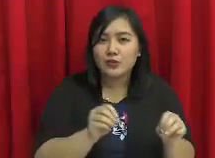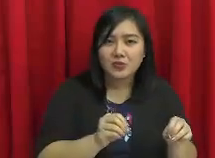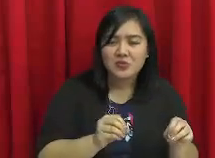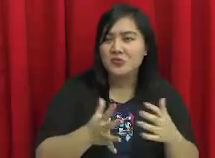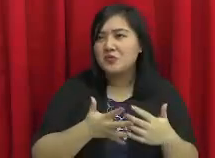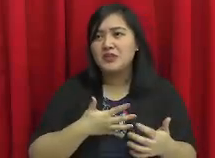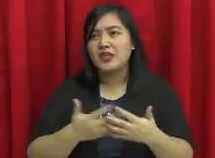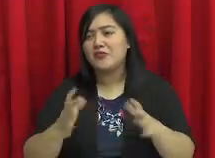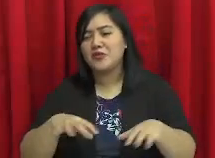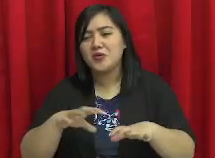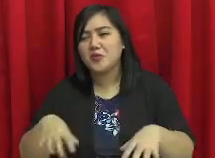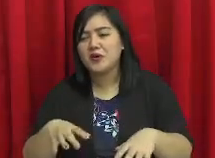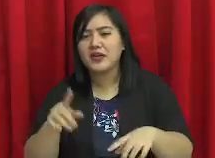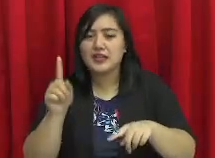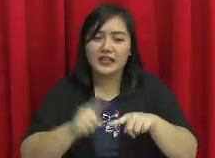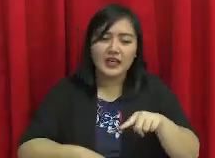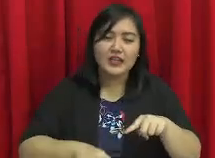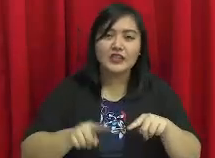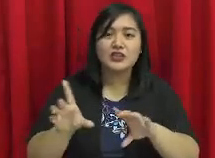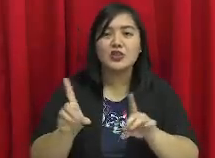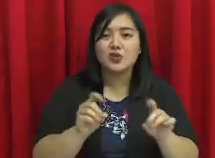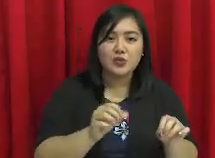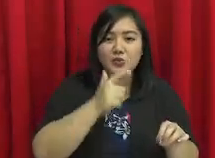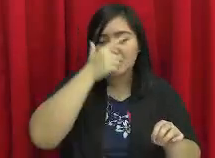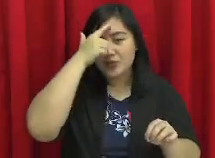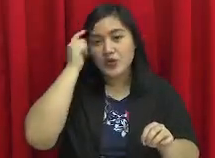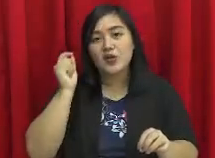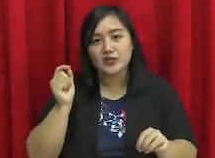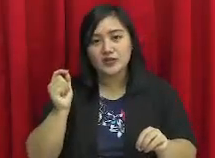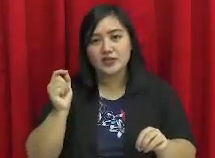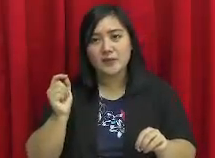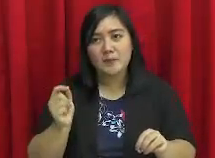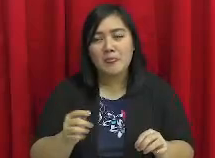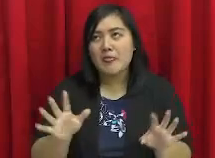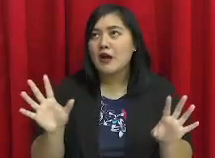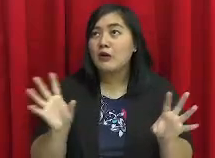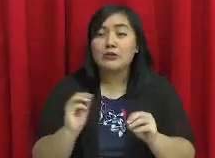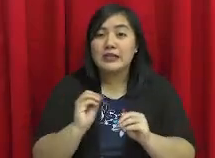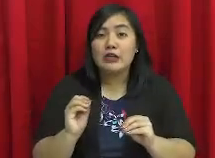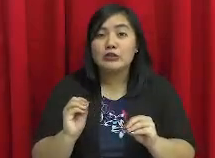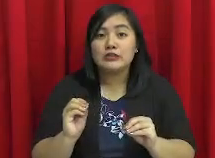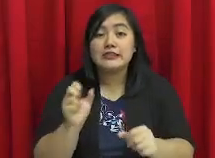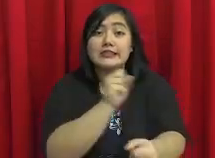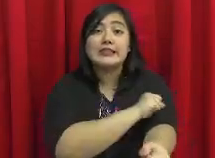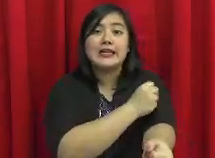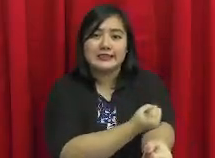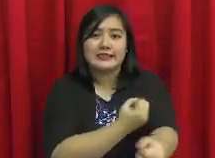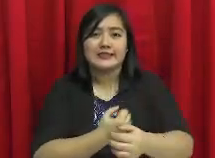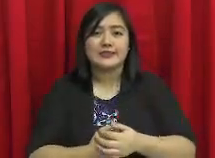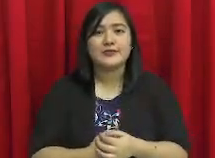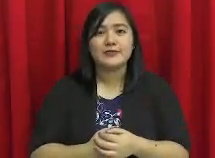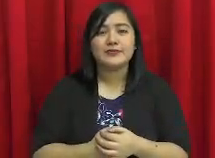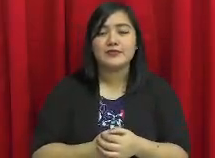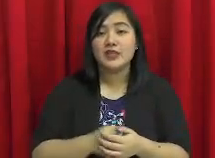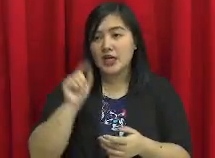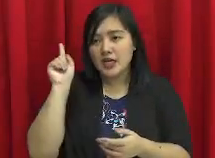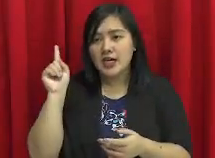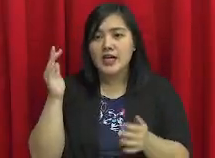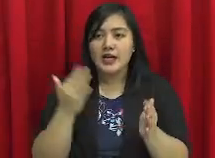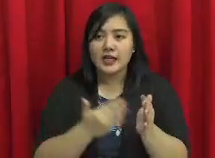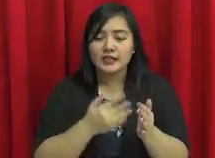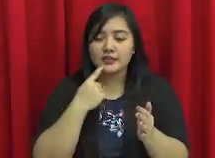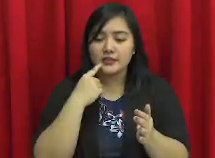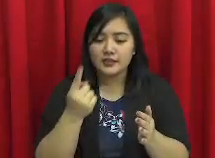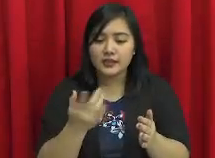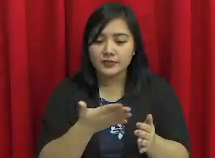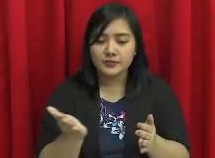mo kung masama ang pakiramdam mo? You see? Diyos pa rin. Now, illustration lang yan, mga kapatid. Pero sabi ko nga po sa inyo, hindi lang